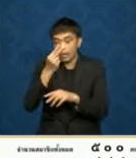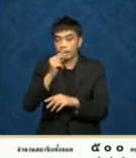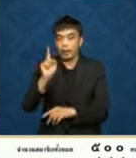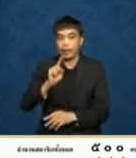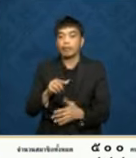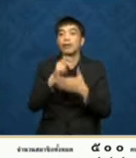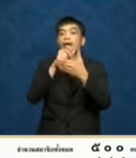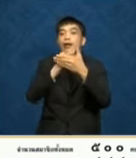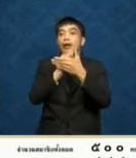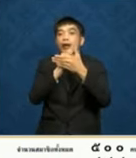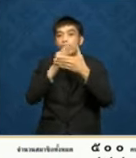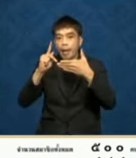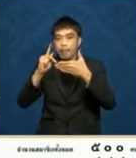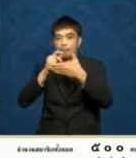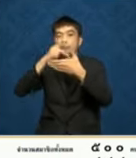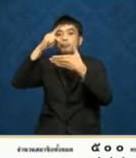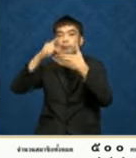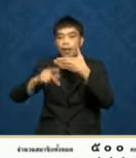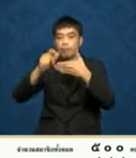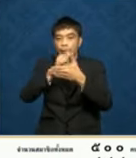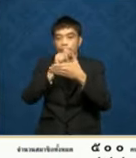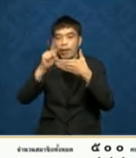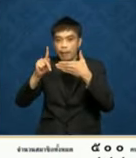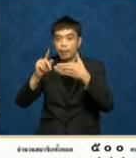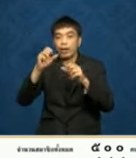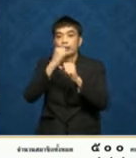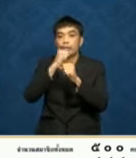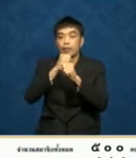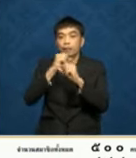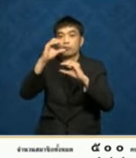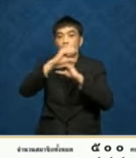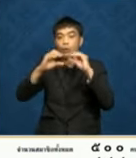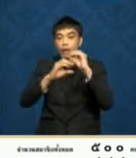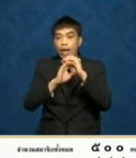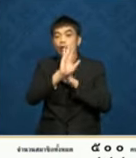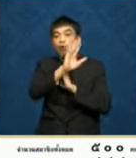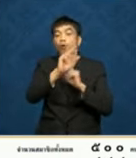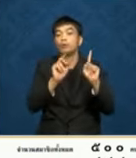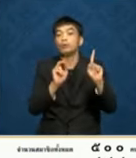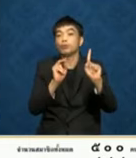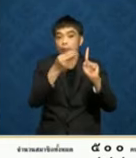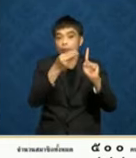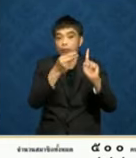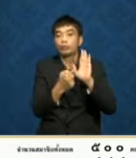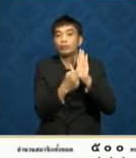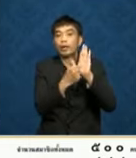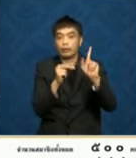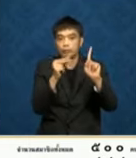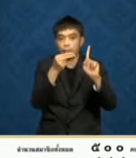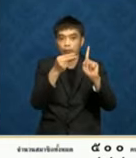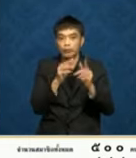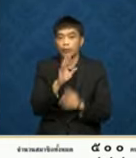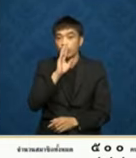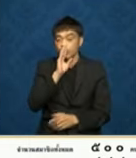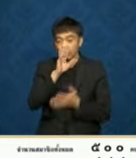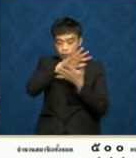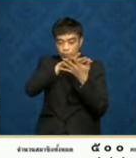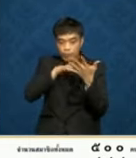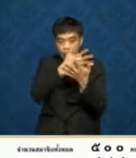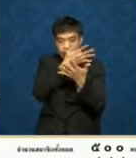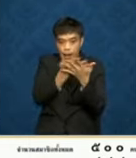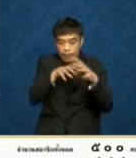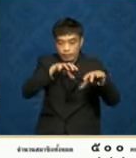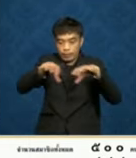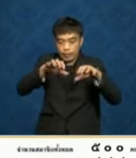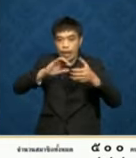ที่รัฐบาลประกาศว่าจะใช้ในการทำโครงการ Digital Walletเช่เดนกภามทานถึเราจะมีแผนบุรนาการร